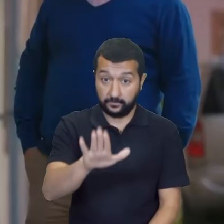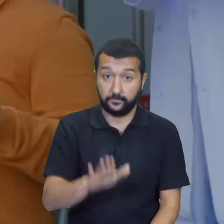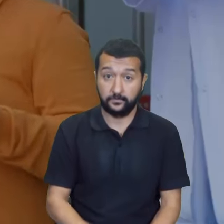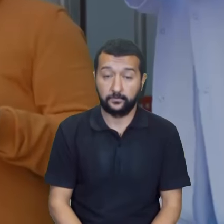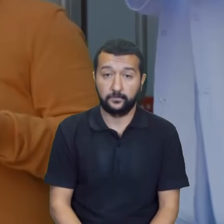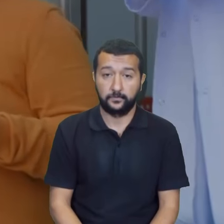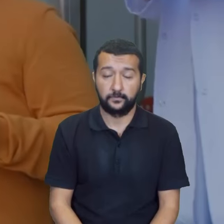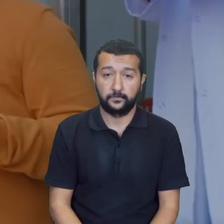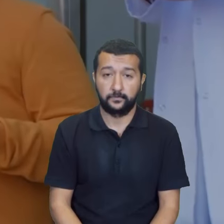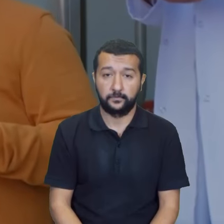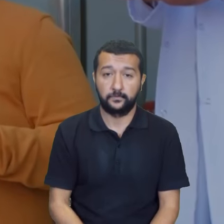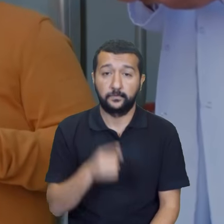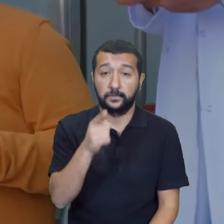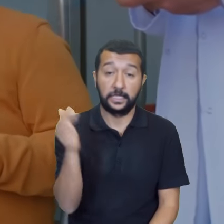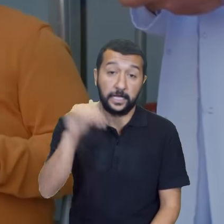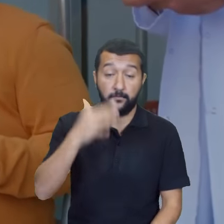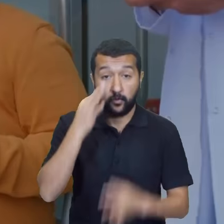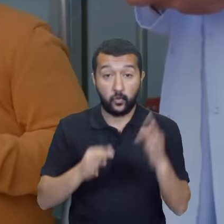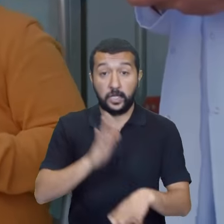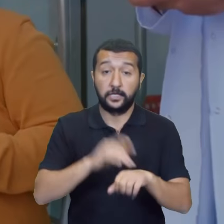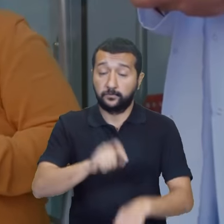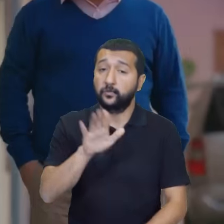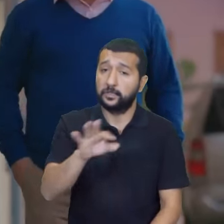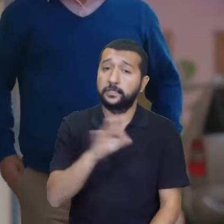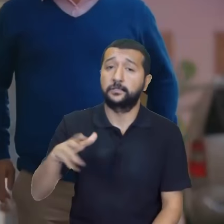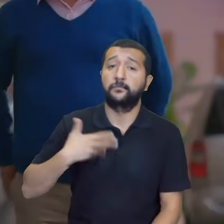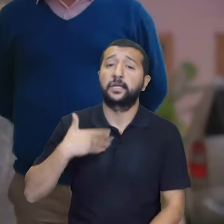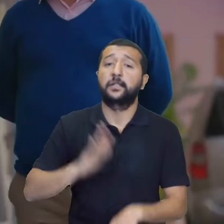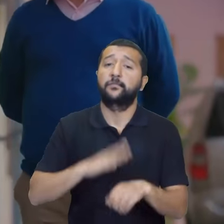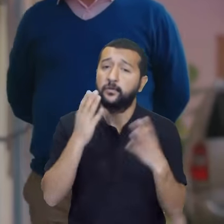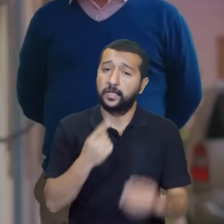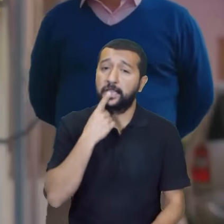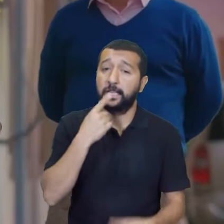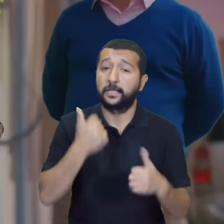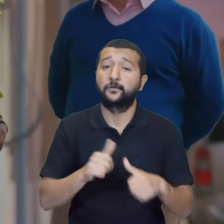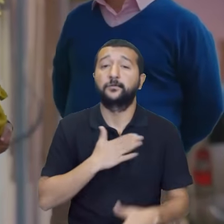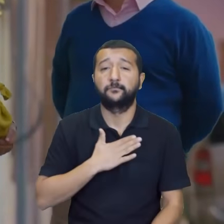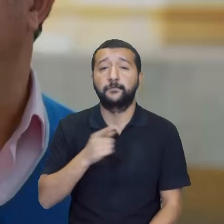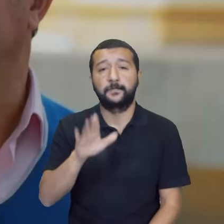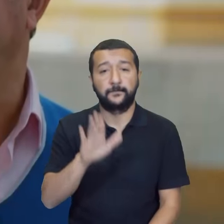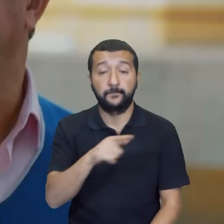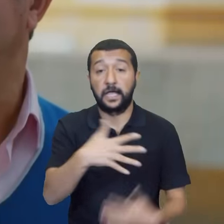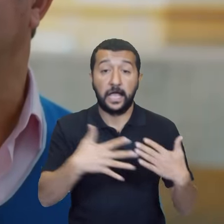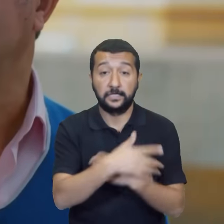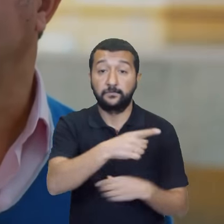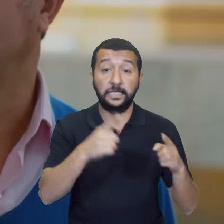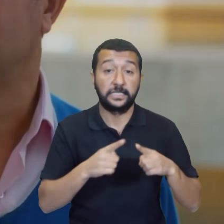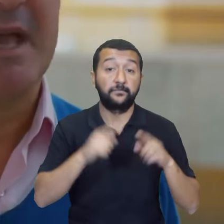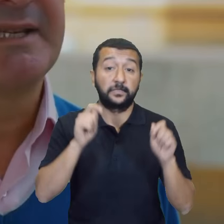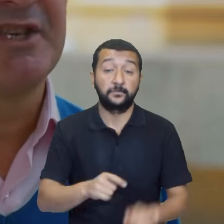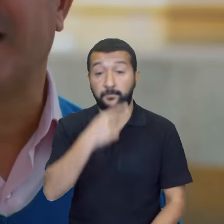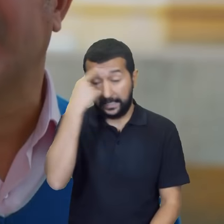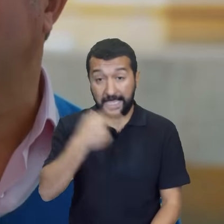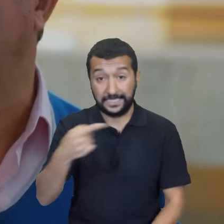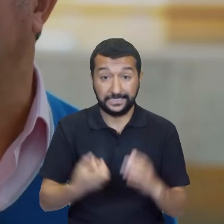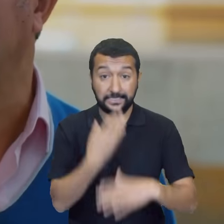mı? Gelip kontrol edeceğim seni. Olur, tamam. Sen hiç merak etme. Benim tatlı kocacığım ya. Akşama da sayım yapacağım. Bir